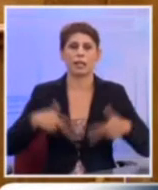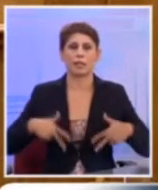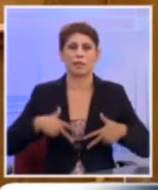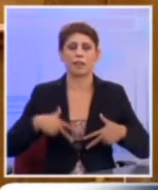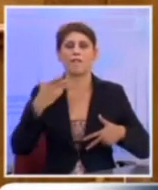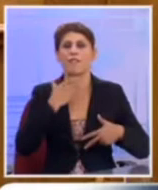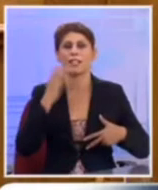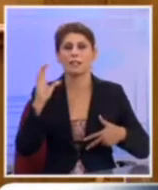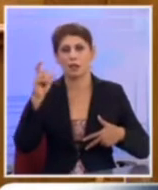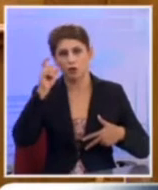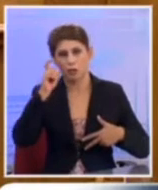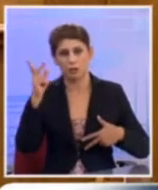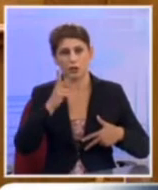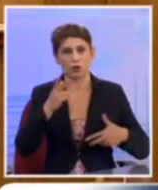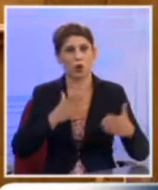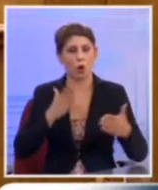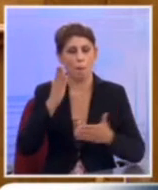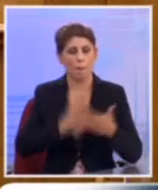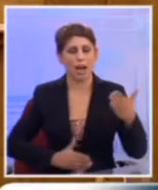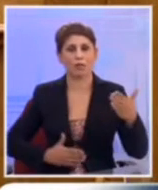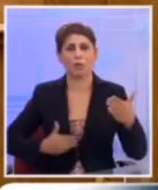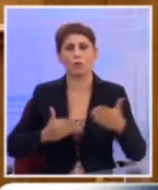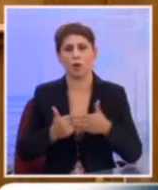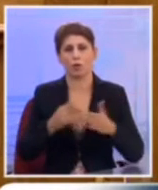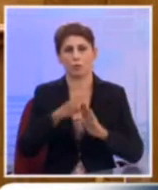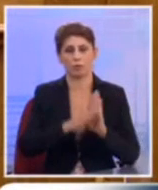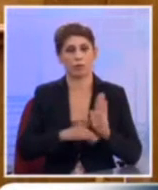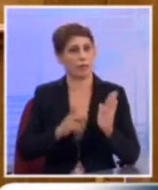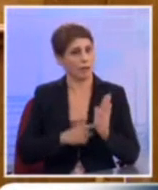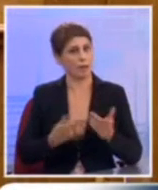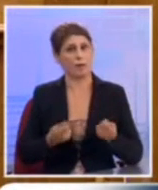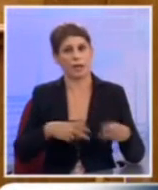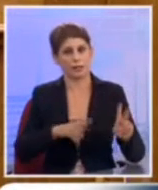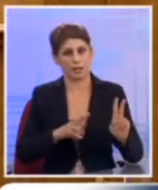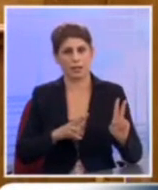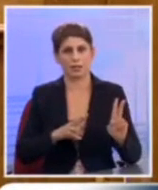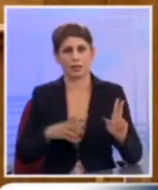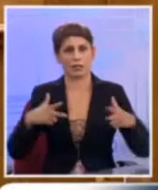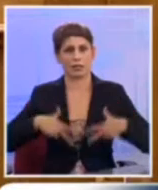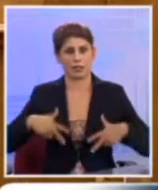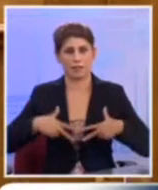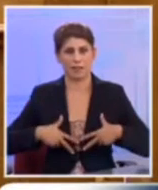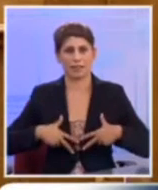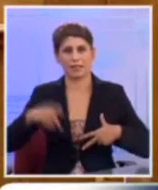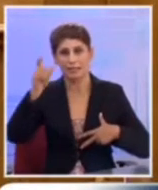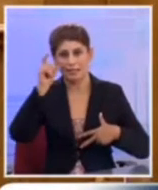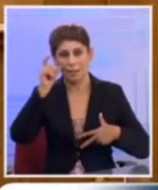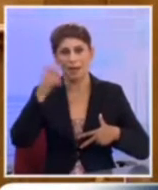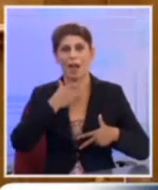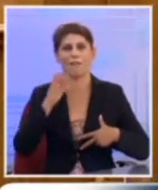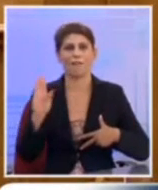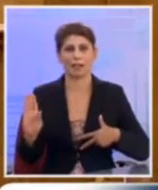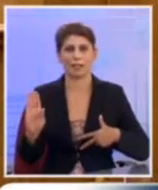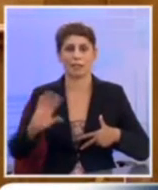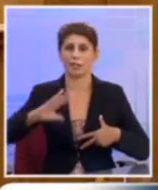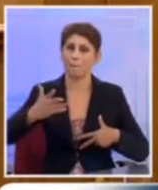στο πλαίσιο του μεσοπρόθεσμου προγράμματος και τις οποίες έπρεπε να υλοποιήσει η κυβέρνηση Σαμαρά Βενιζέλου